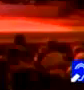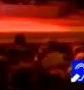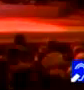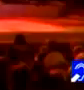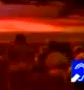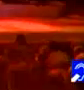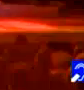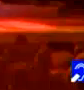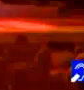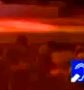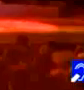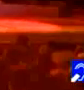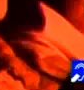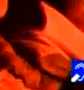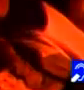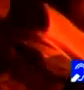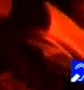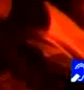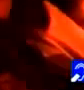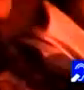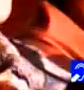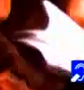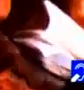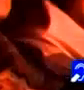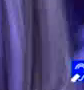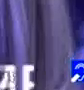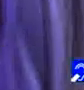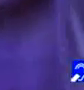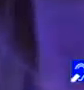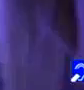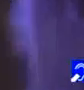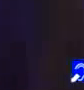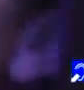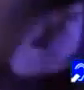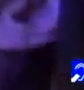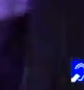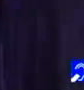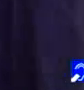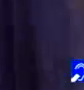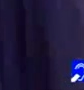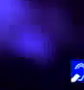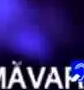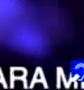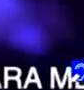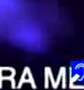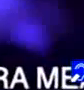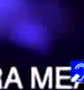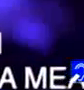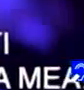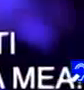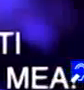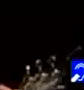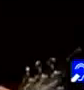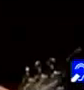iubire pe 8 martie iubești să sărbătorești de Ziua Femeii spui dintr o suflare tu ești